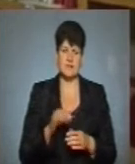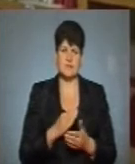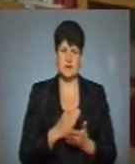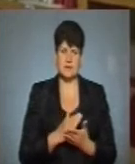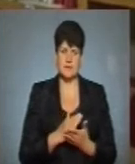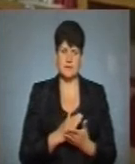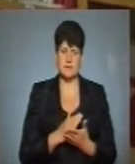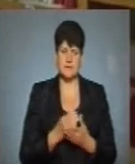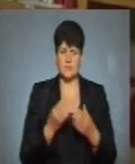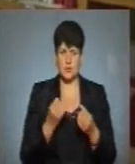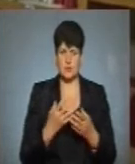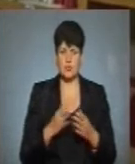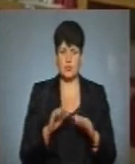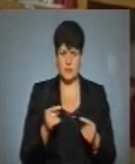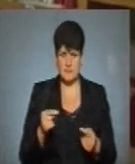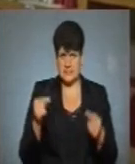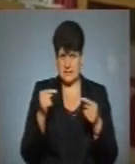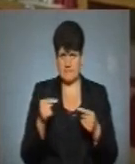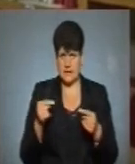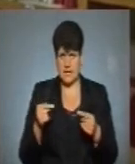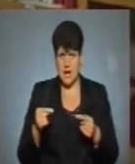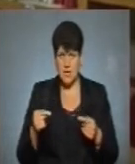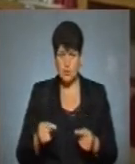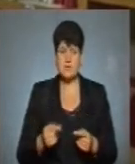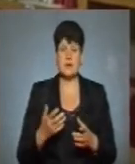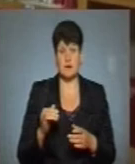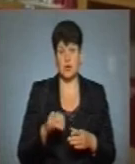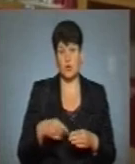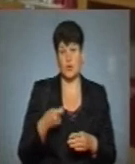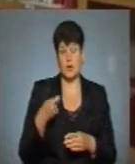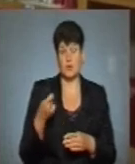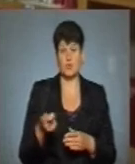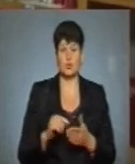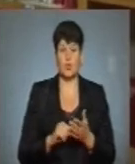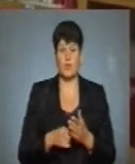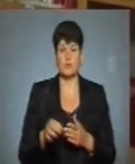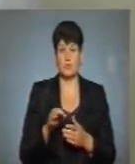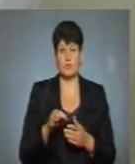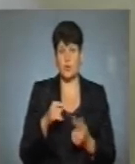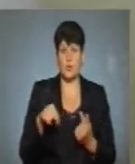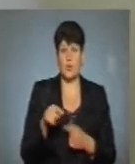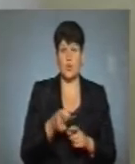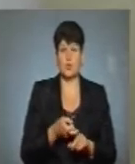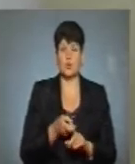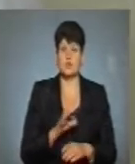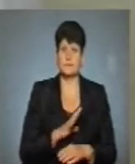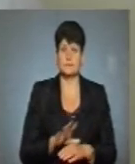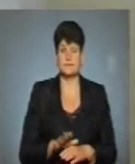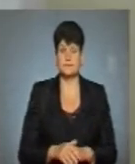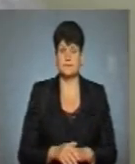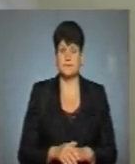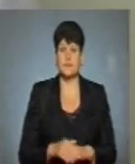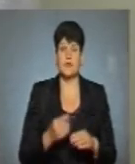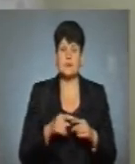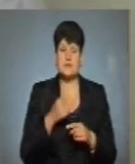просто звіряється? Так, звіряються всі ці дані, і тоді видається довідка про епідоточення. Ось такий